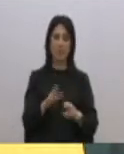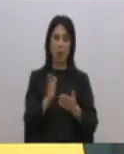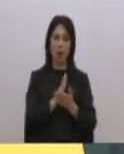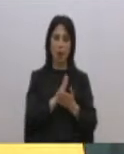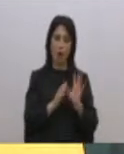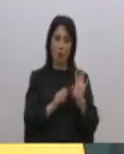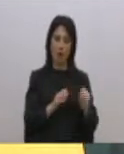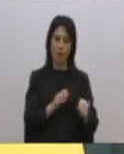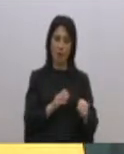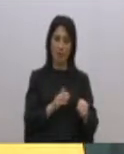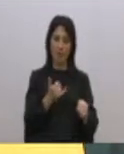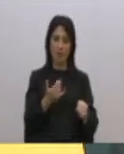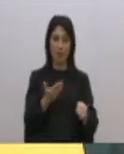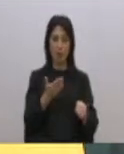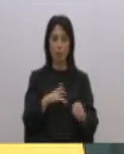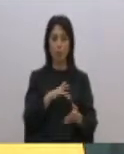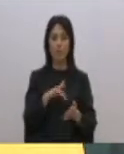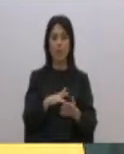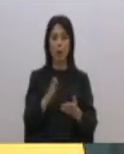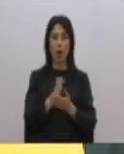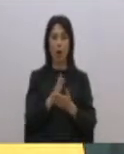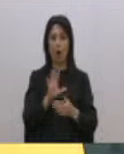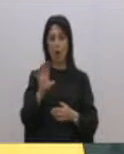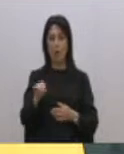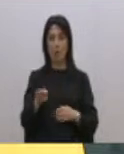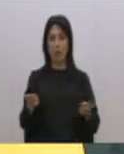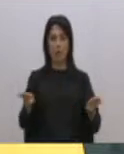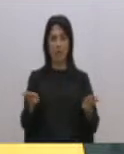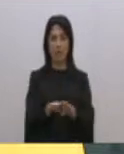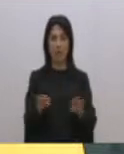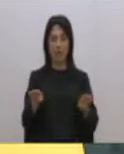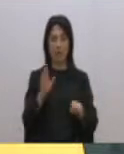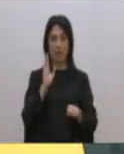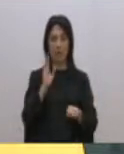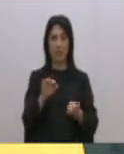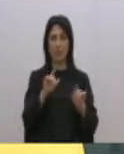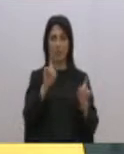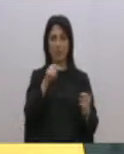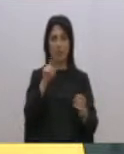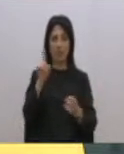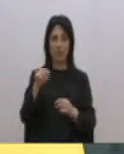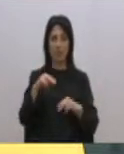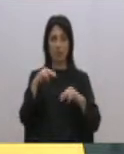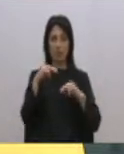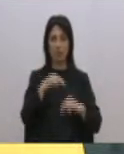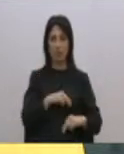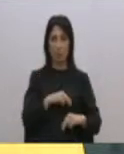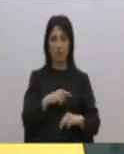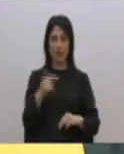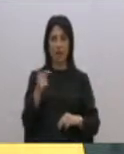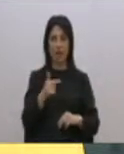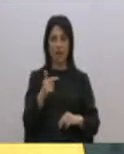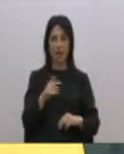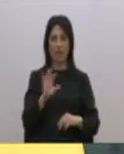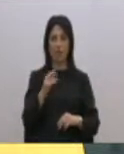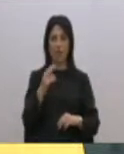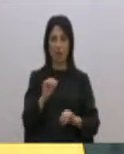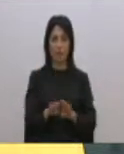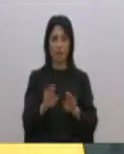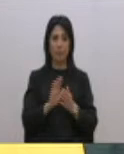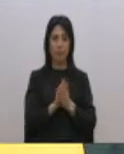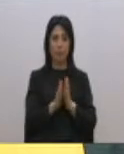დანაყოფში არის ის დღეს თუ სამოქალაქო დანაყოფში, თანაბრად გავრცელდება შესაბამისი შრომითი გარანტიები, სოციალური